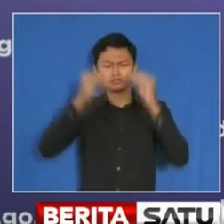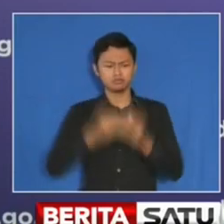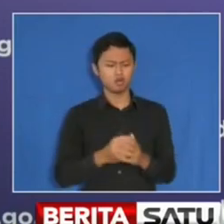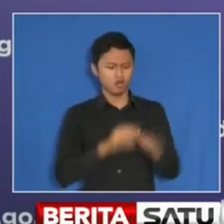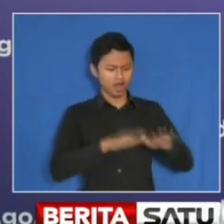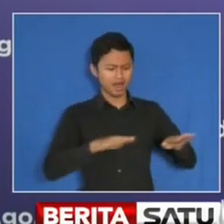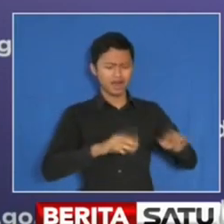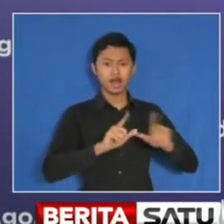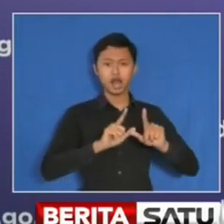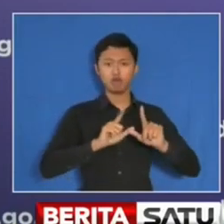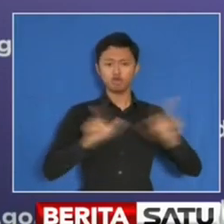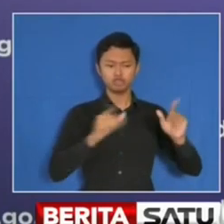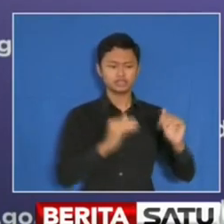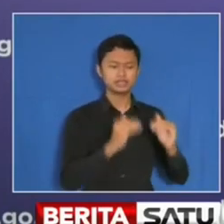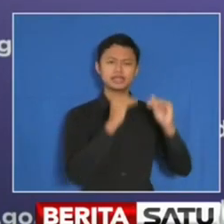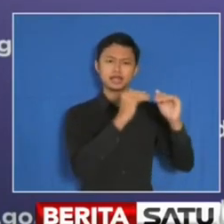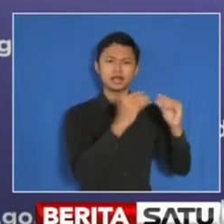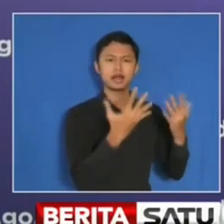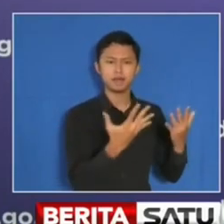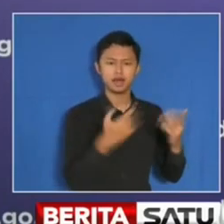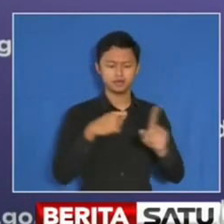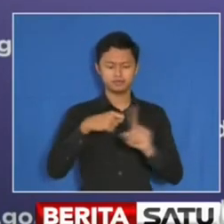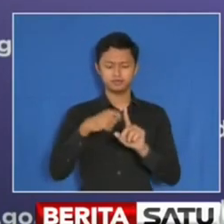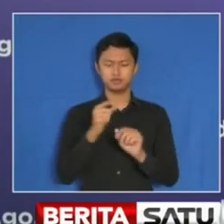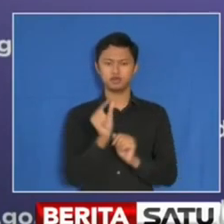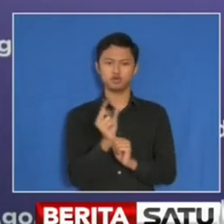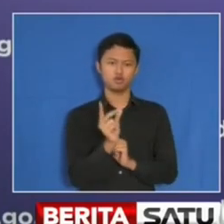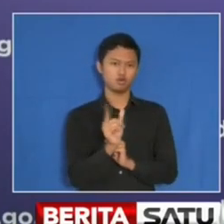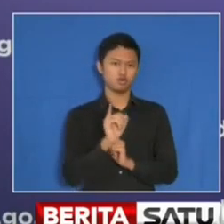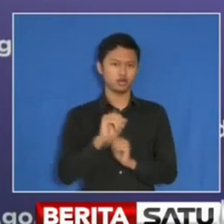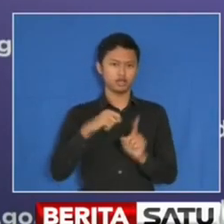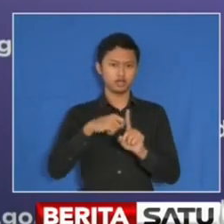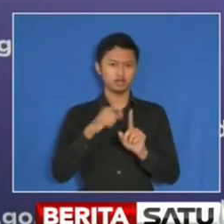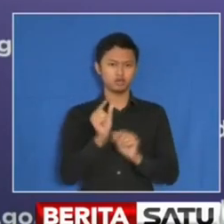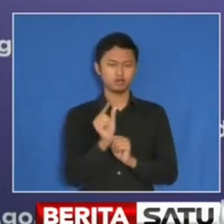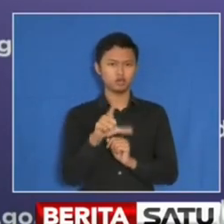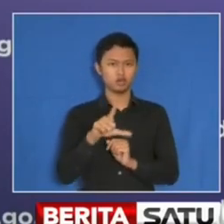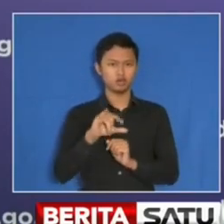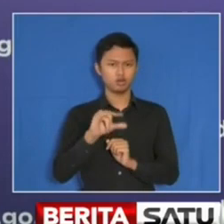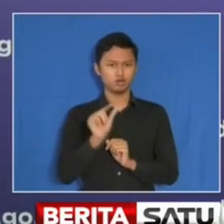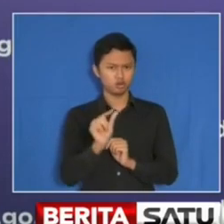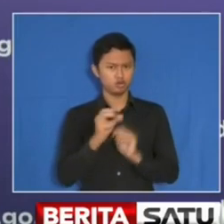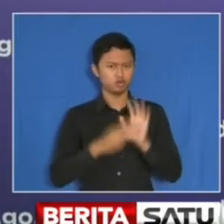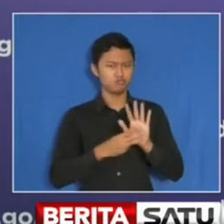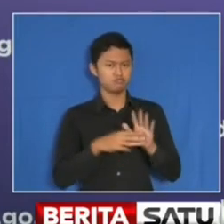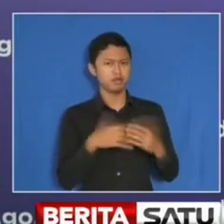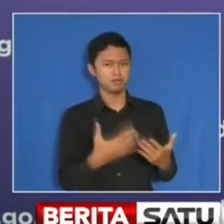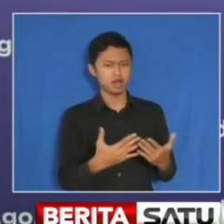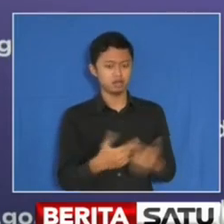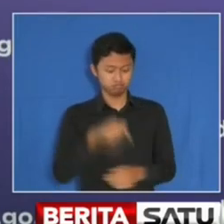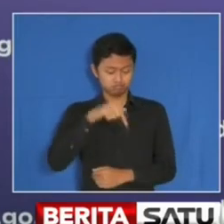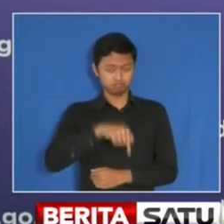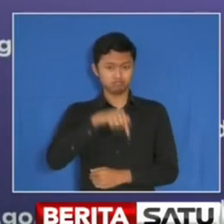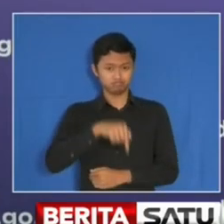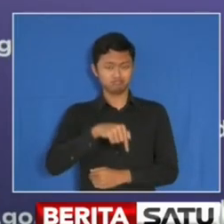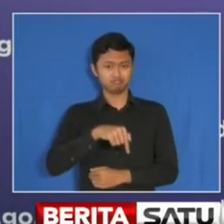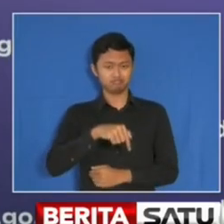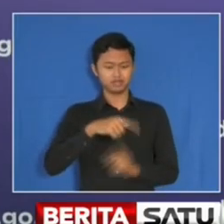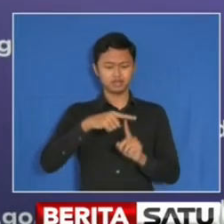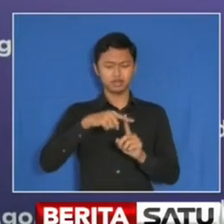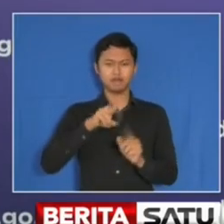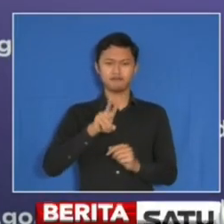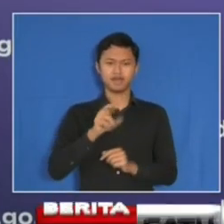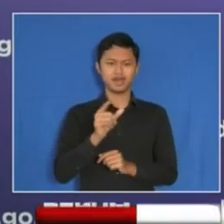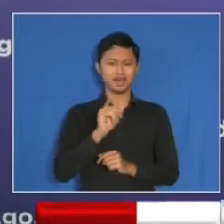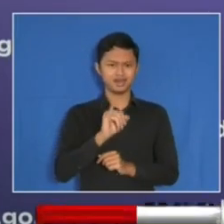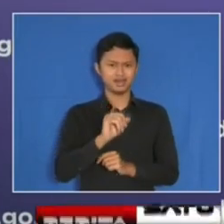lulusan yang menjadi target kurikulum pada setiap tingkatan putra-putri kita. Apalagi saat ini di